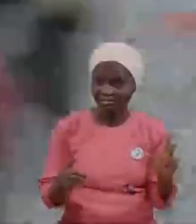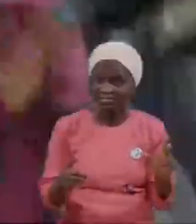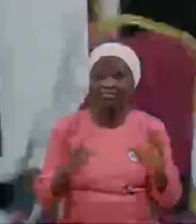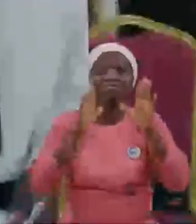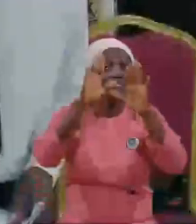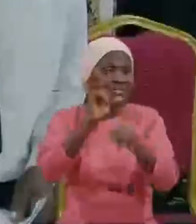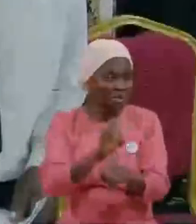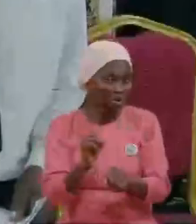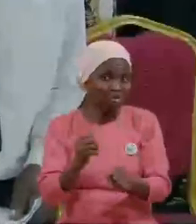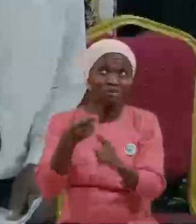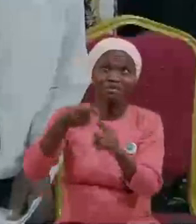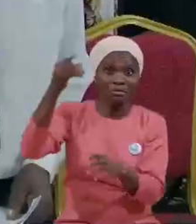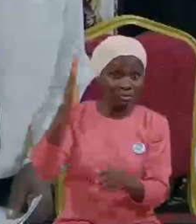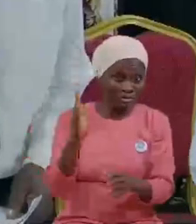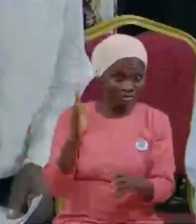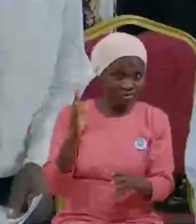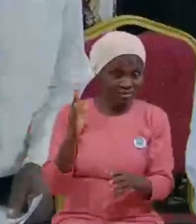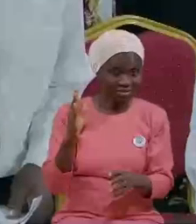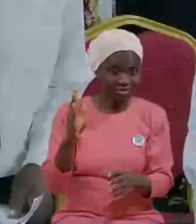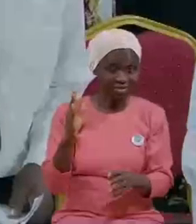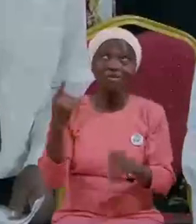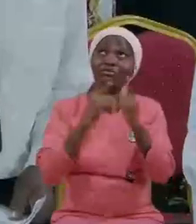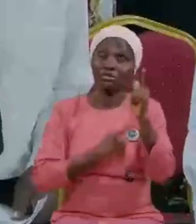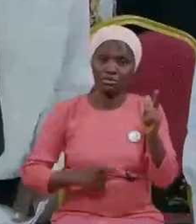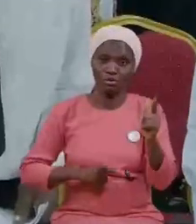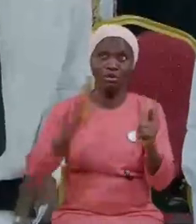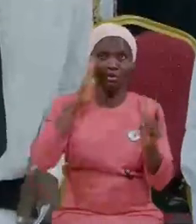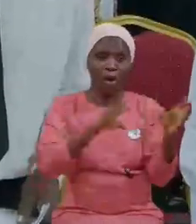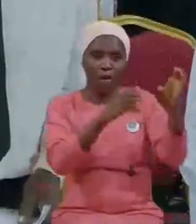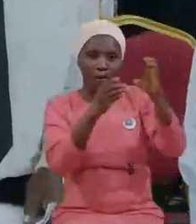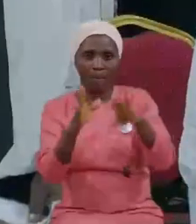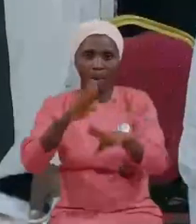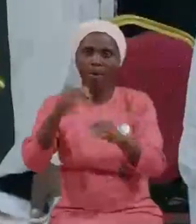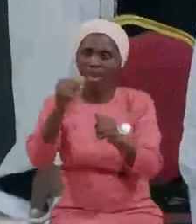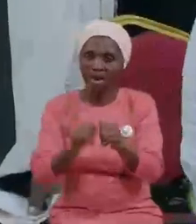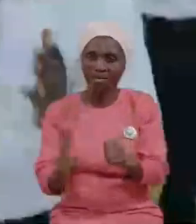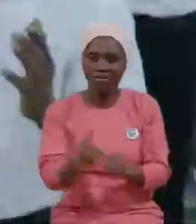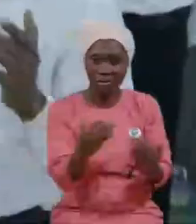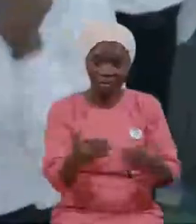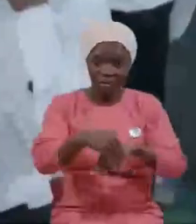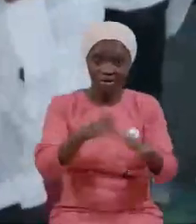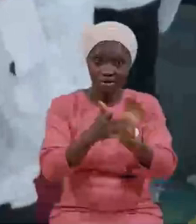Seigneur, le Seigneur déversera sur chacun ce soir au nom de Jésus.